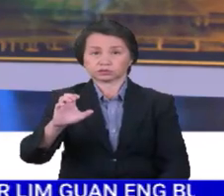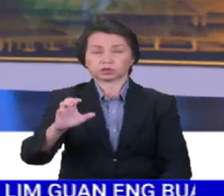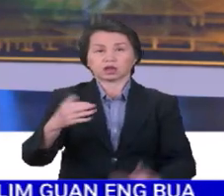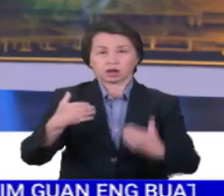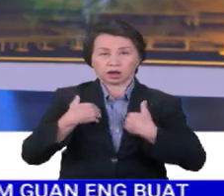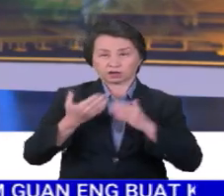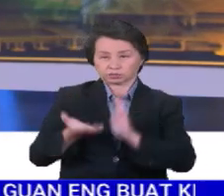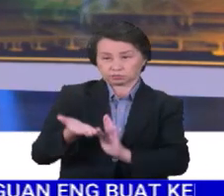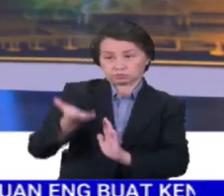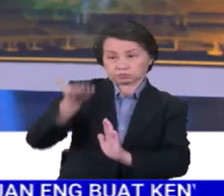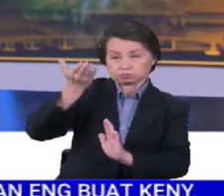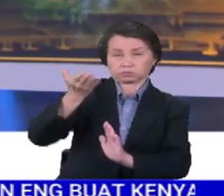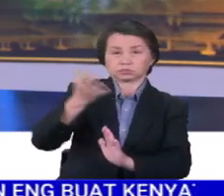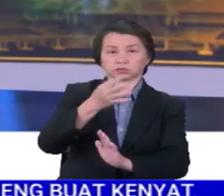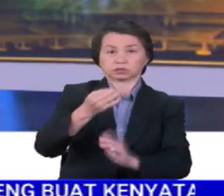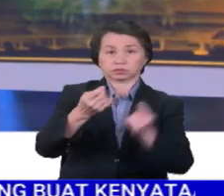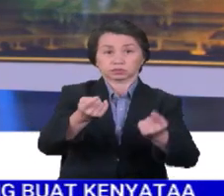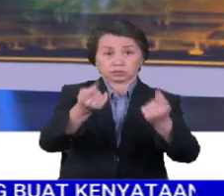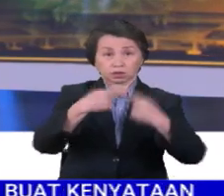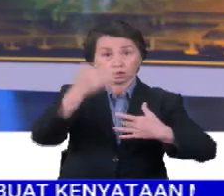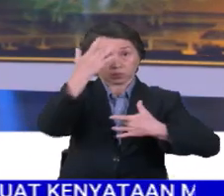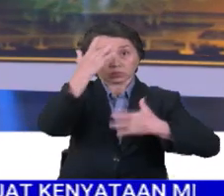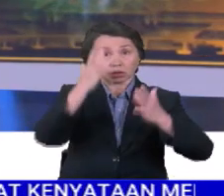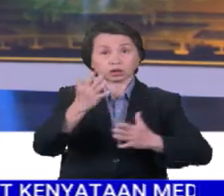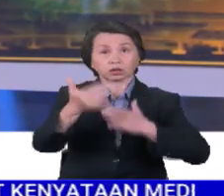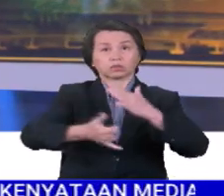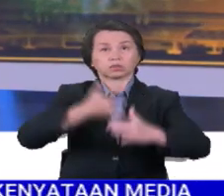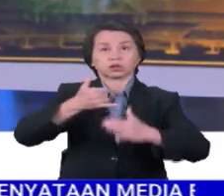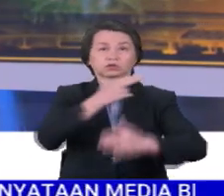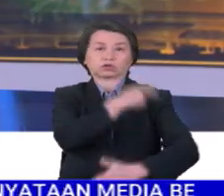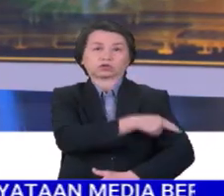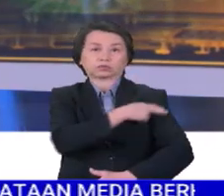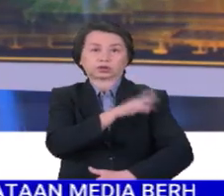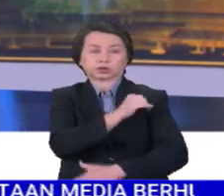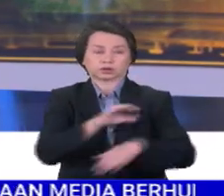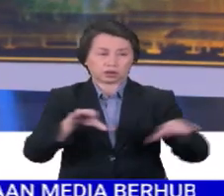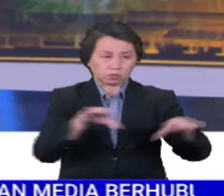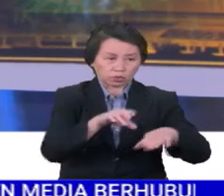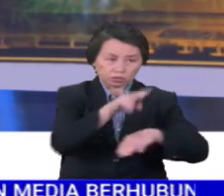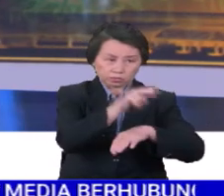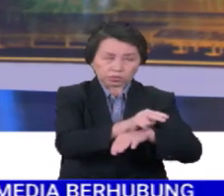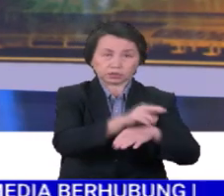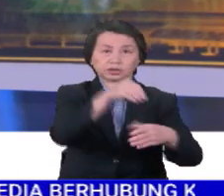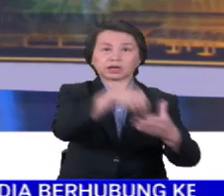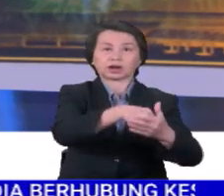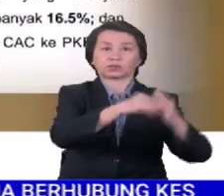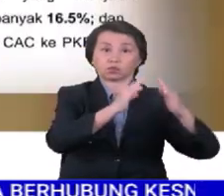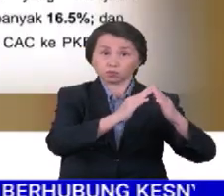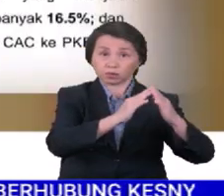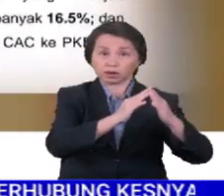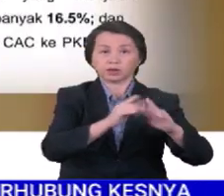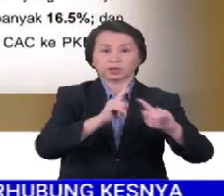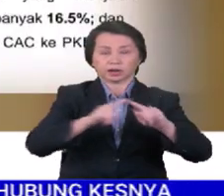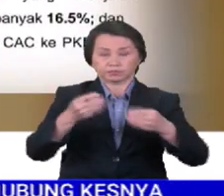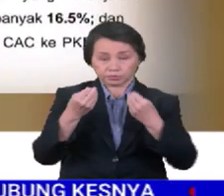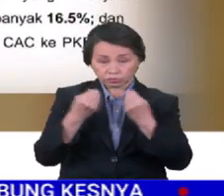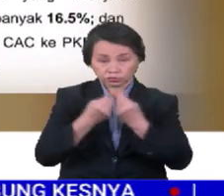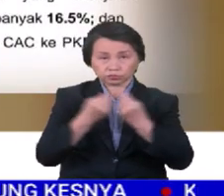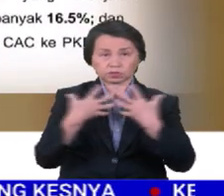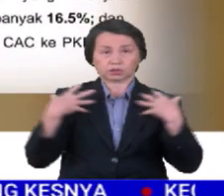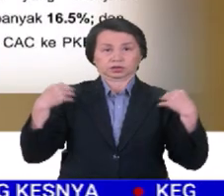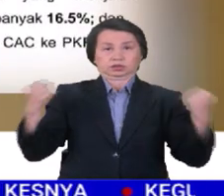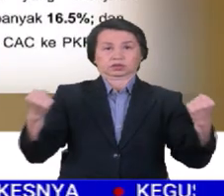terdapat peningkatan kiss dan kedatangan pesakit selain jalani pemantauan di rumah bagaimanapun jumlah ke